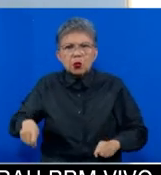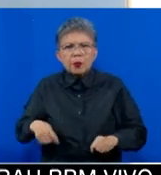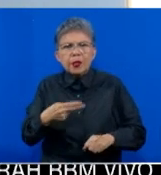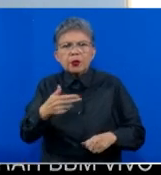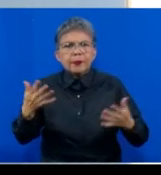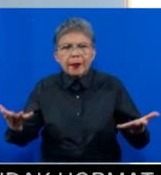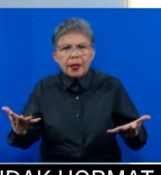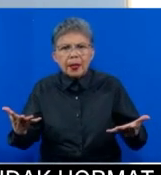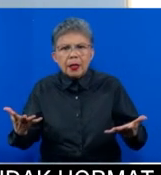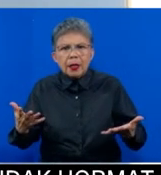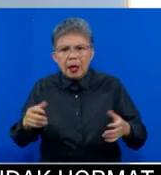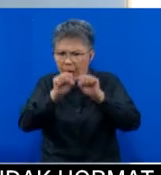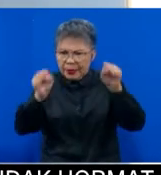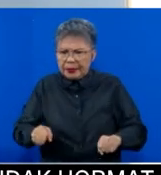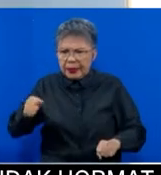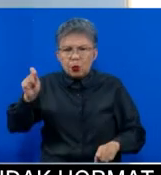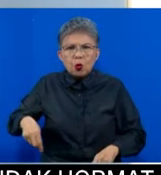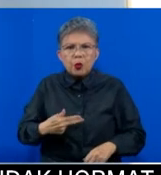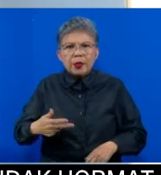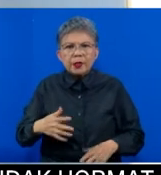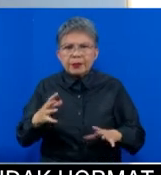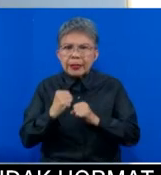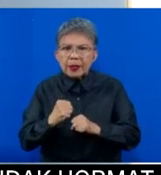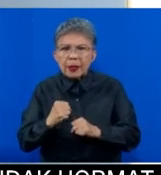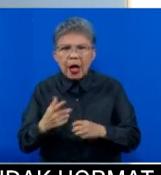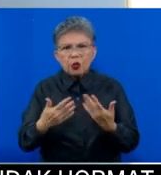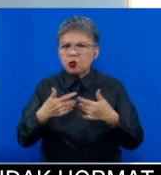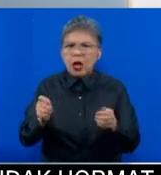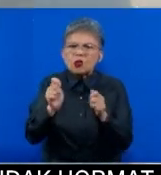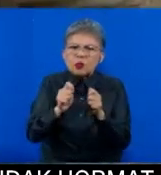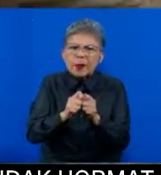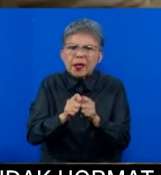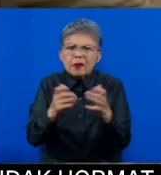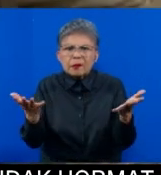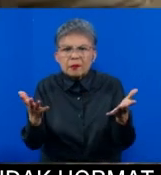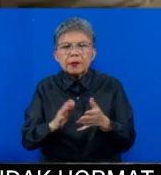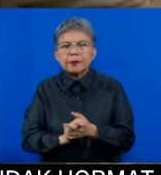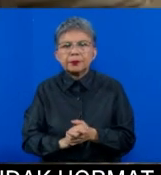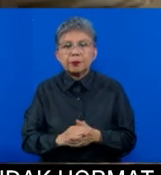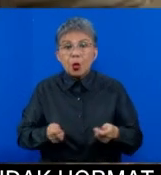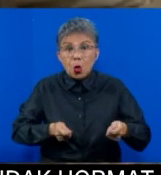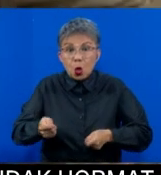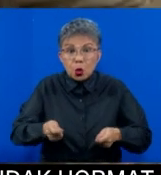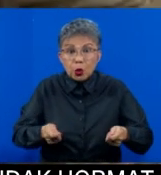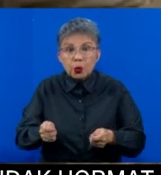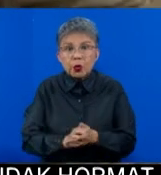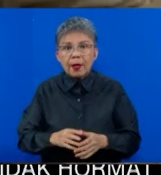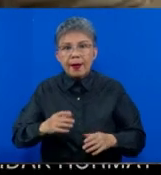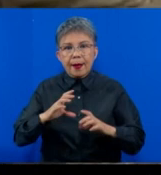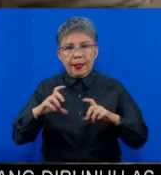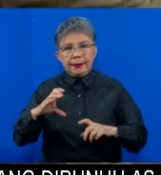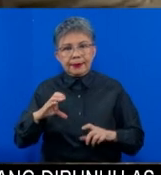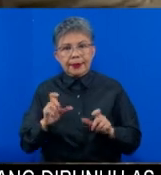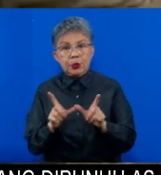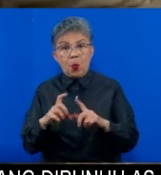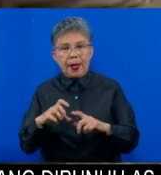benar sistem hukum Indonesia masih dapat dipertahankan ataukah harus segera diperbaiki? Koordinator Masyarakat Anti Korupsi MAKI,